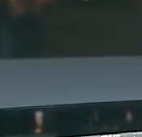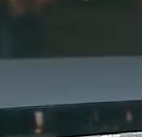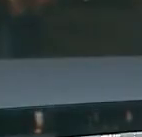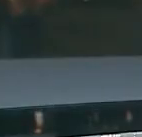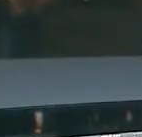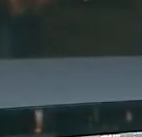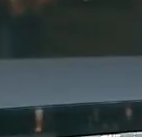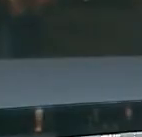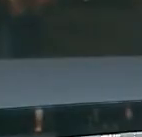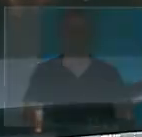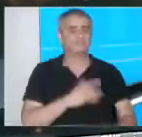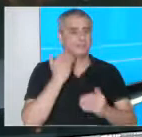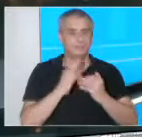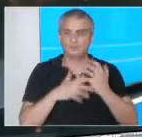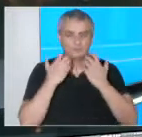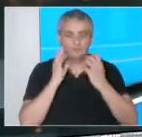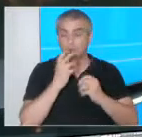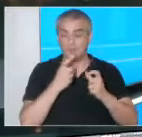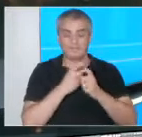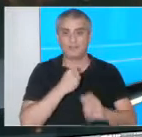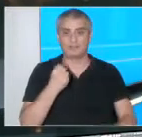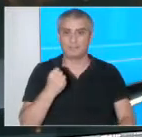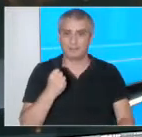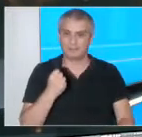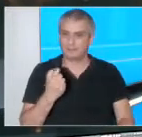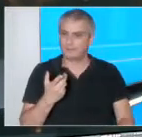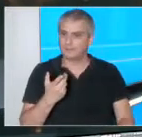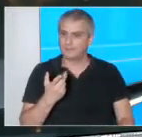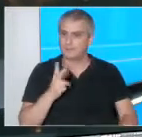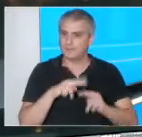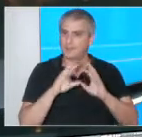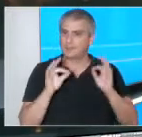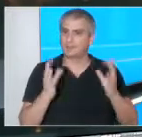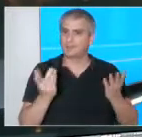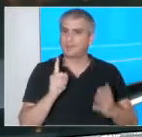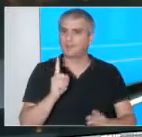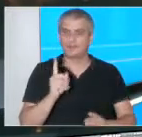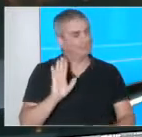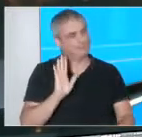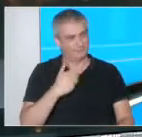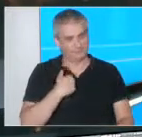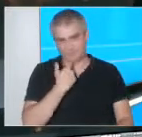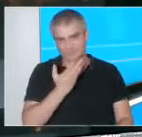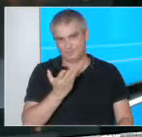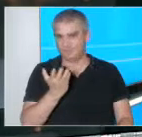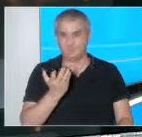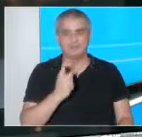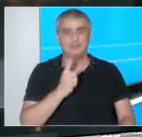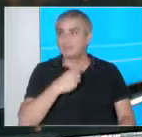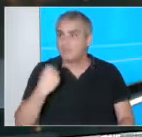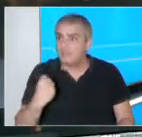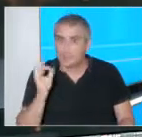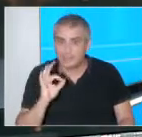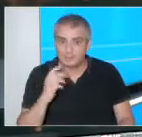על ימינה, אתה יודע, בסוף הסיפור של ימינה... חשבתי שתדבר על מישהי אחרת אחרי הפתיח הזה. נו, על מי? לא, על ימינה, נדבר. אבל היא בימינה